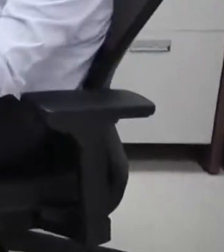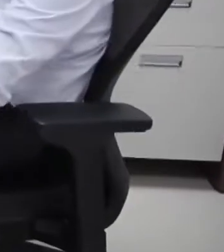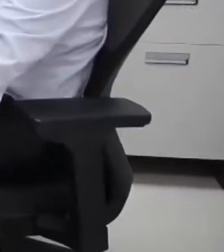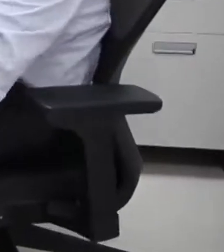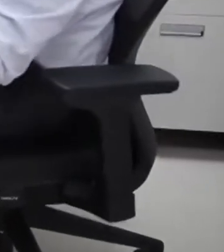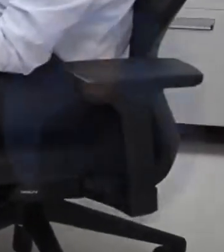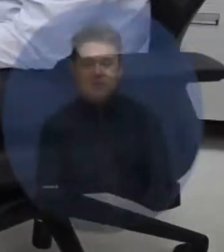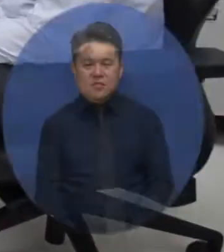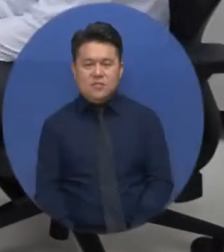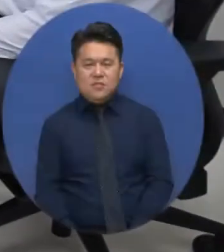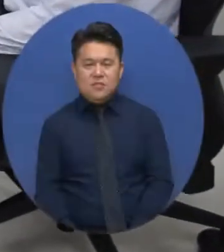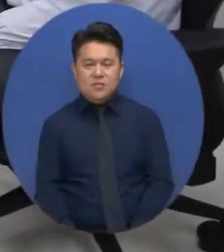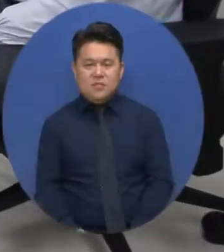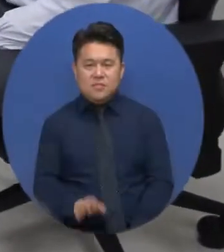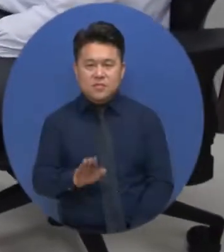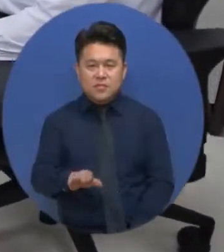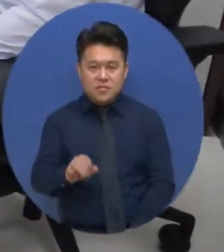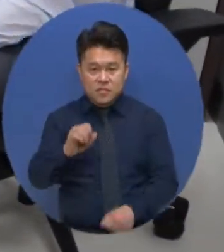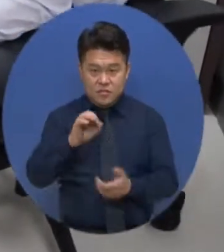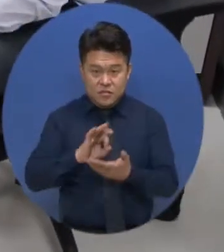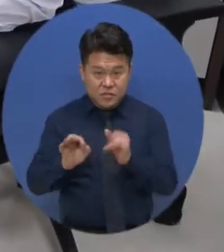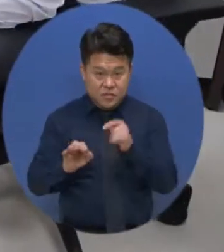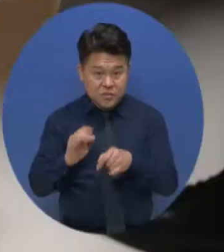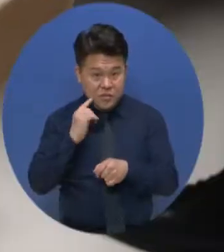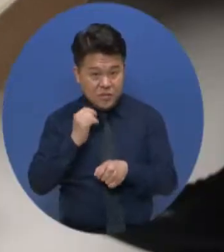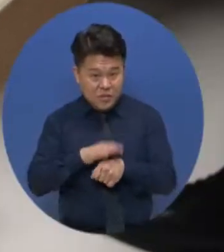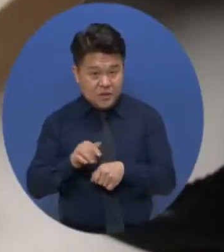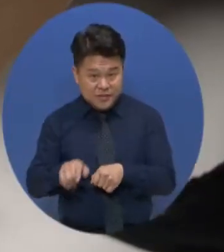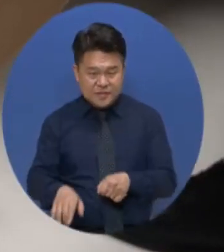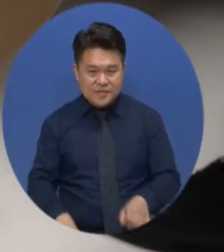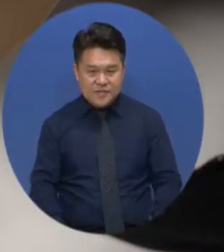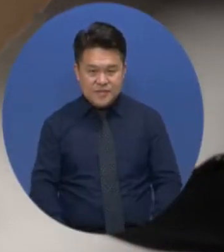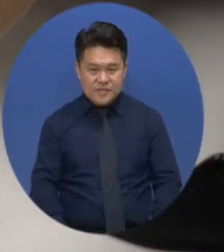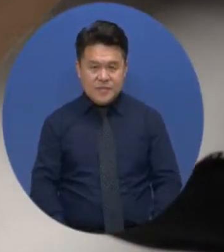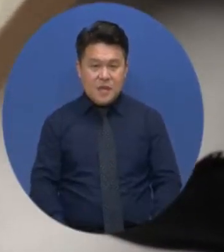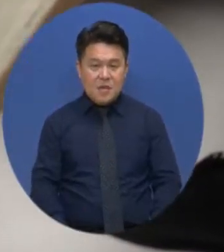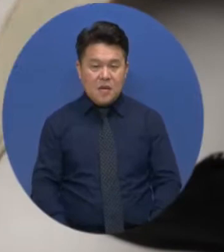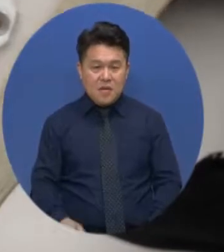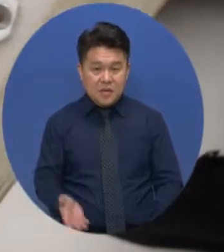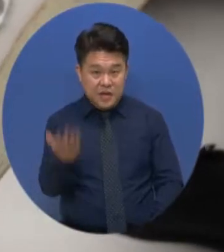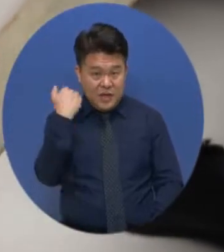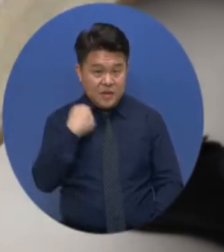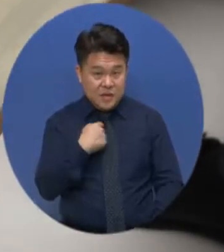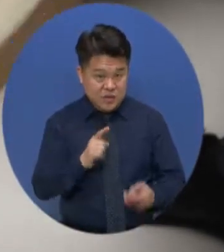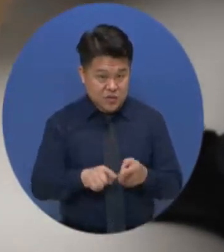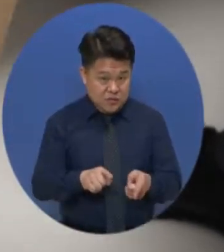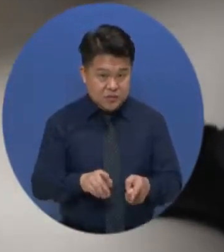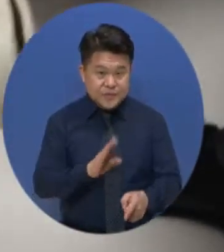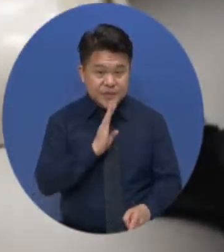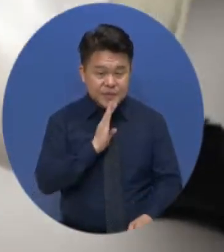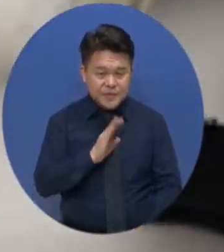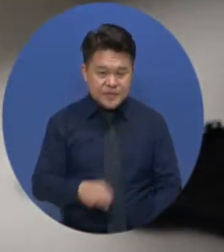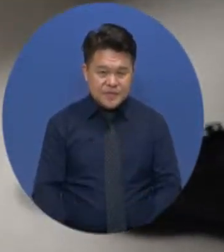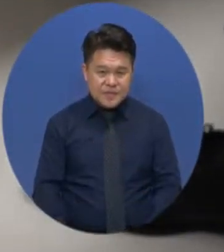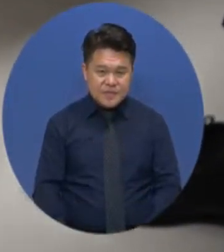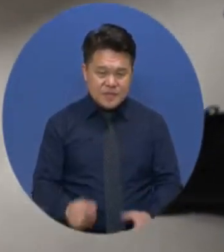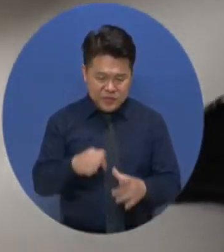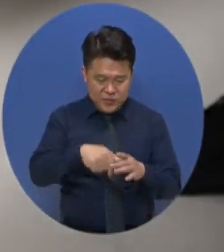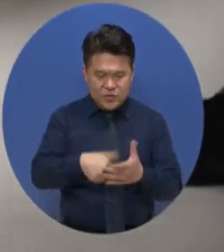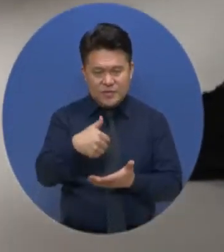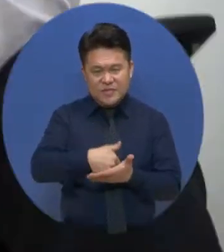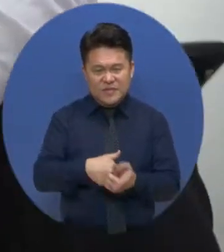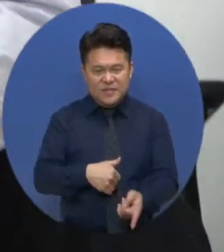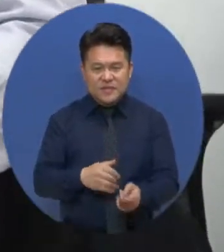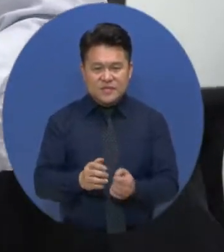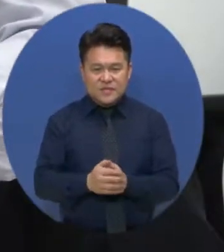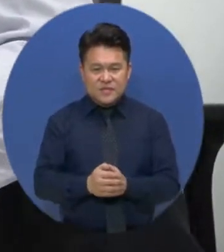이 신발을 새로 했네? 이쁘게 했네 색깔을? 소개보조 그대로지? 소개보조기 그대 많이 낡아가지고